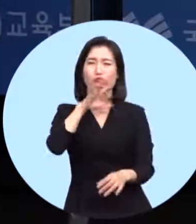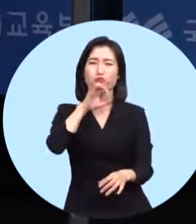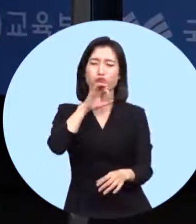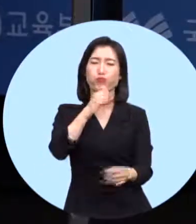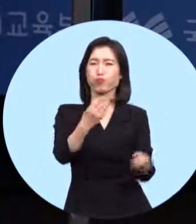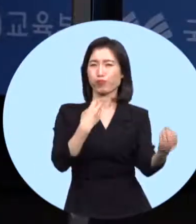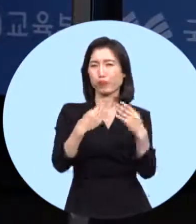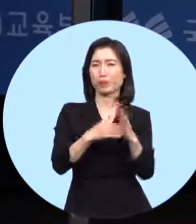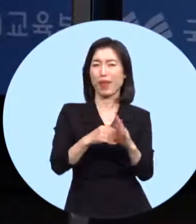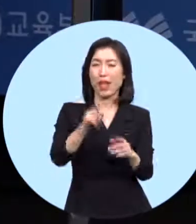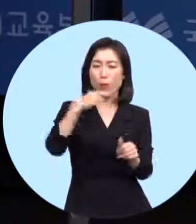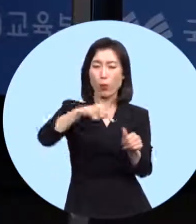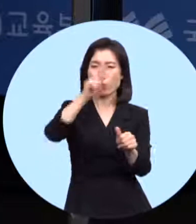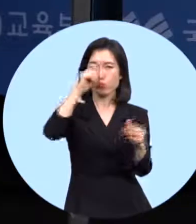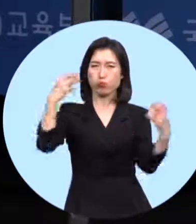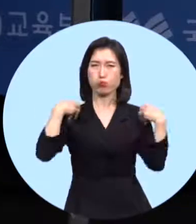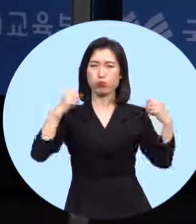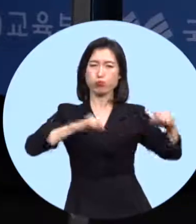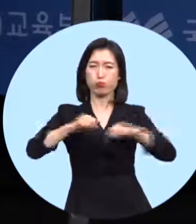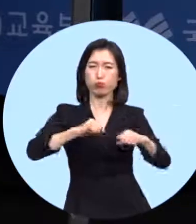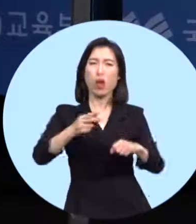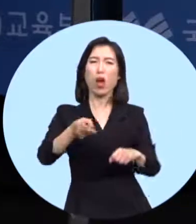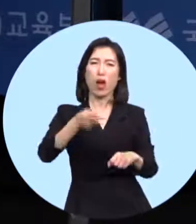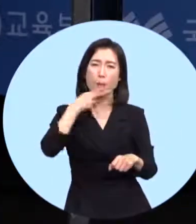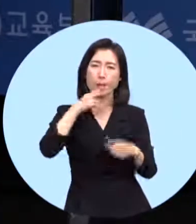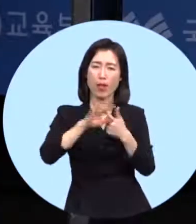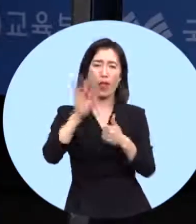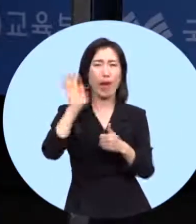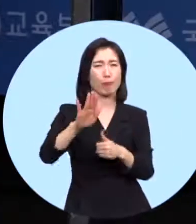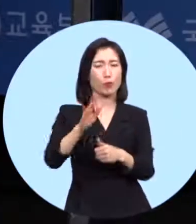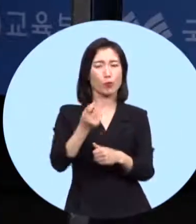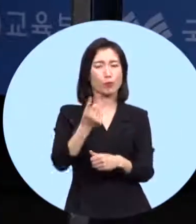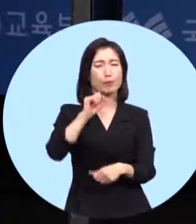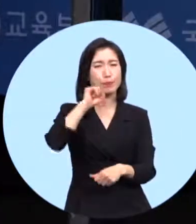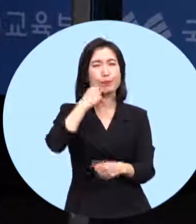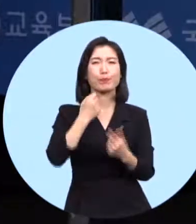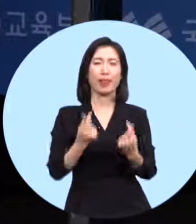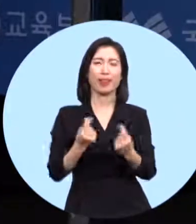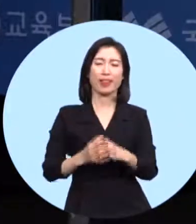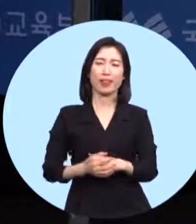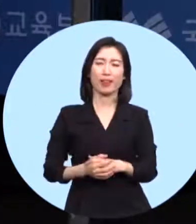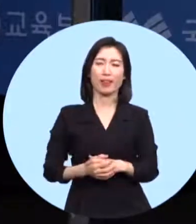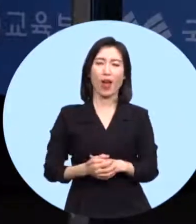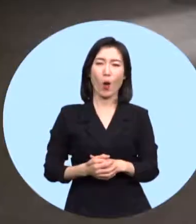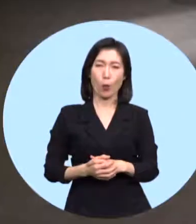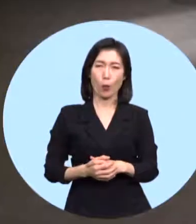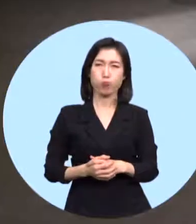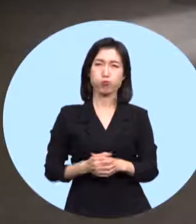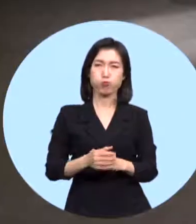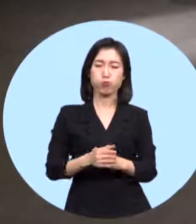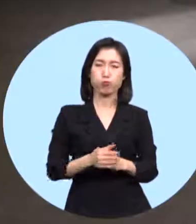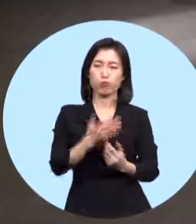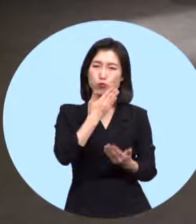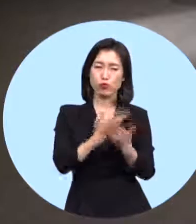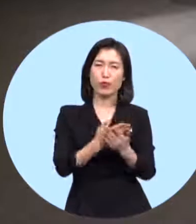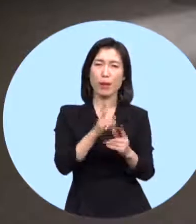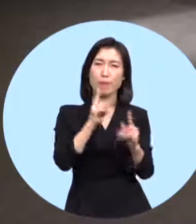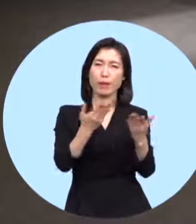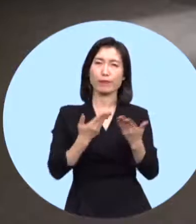그렇게 얘기하고 있습니다. 교육부가 움직이지 않으면 어려울 것 같습니다. 네, 제일 중요한 말씀 해주신 것